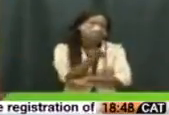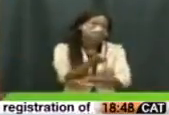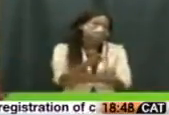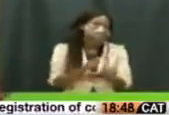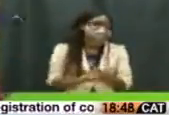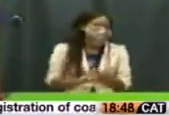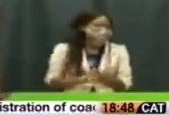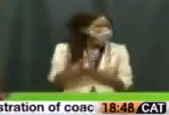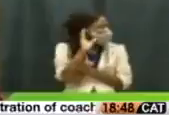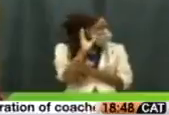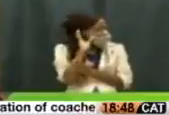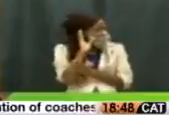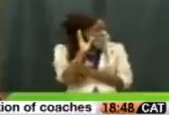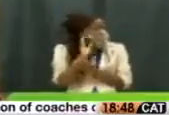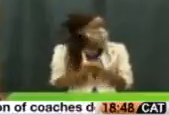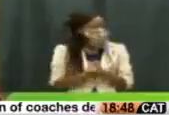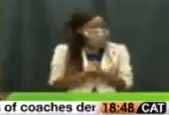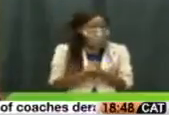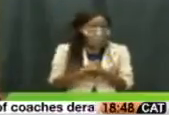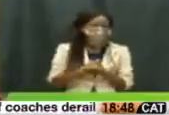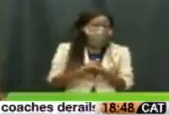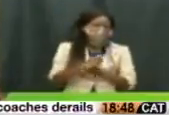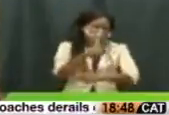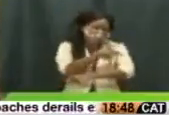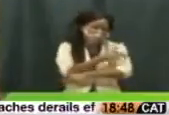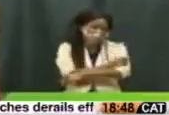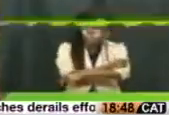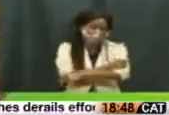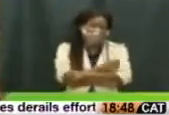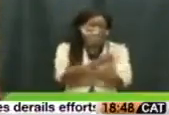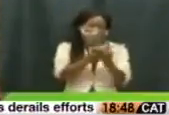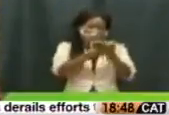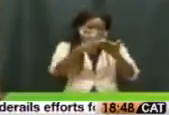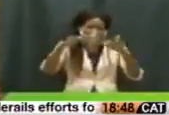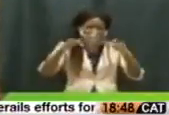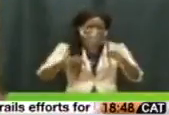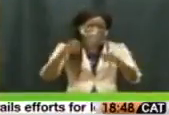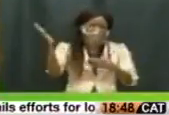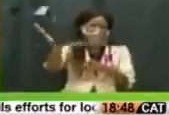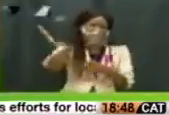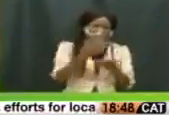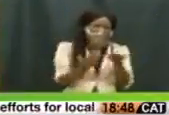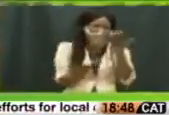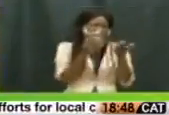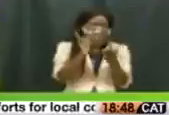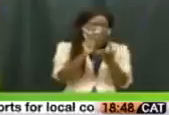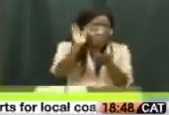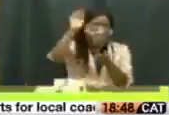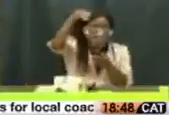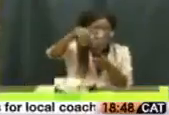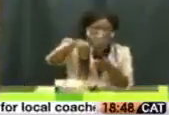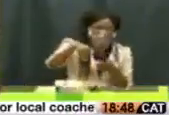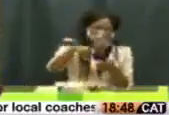kuvesedwa ndithu kuti katemera mu Africa ndithu mulungu no ngati salimawa kani kucha